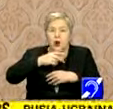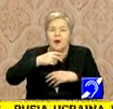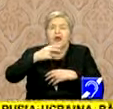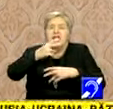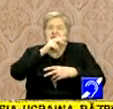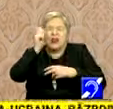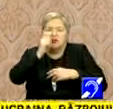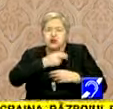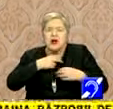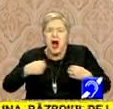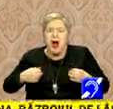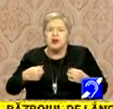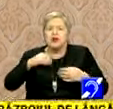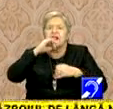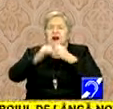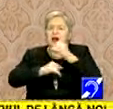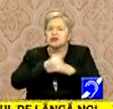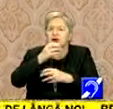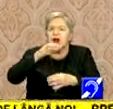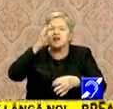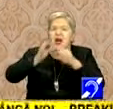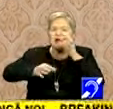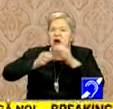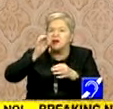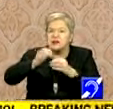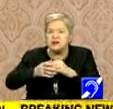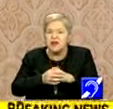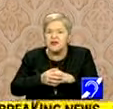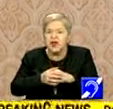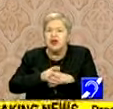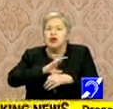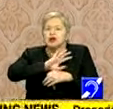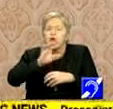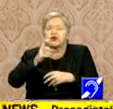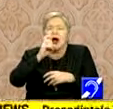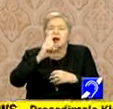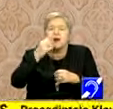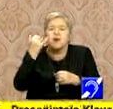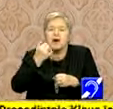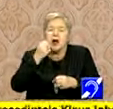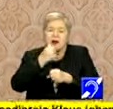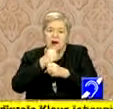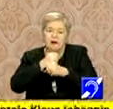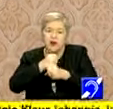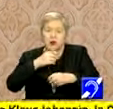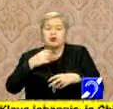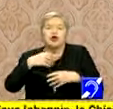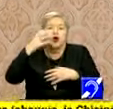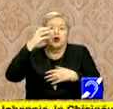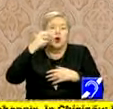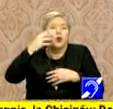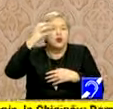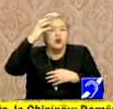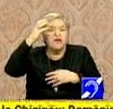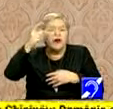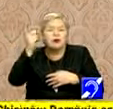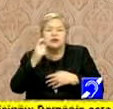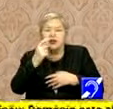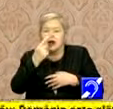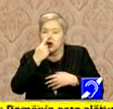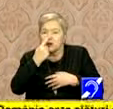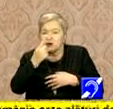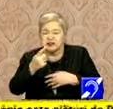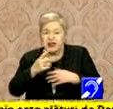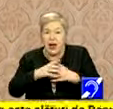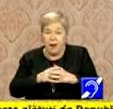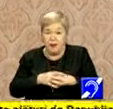să cerceteze acest genocid pe care guvernul din Rusia îl